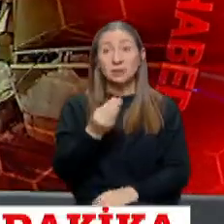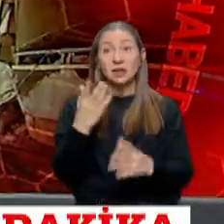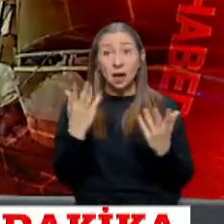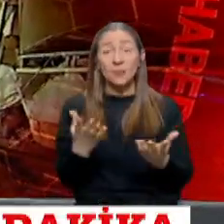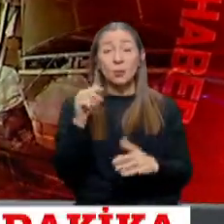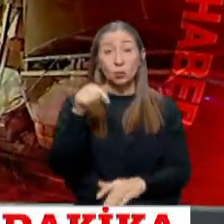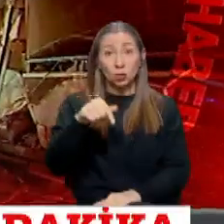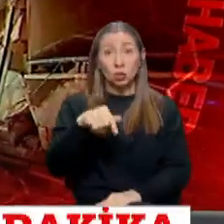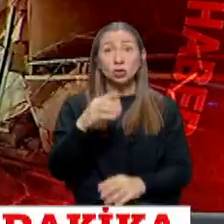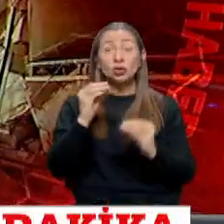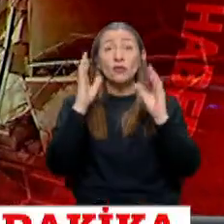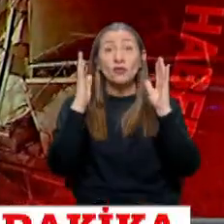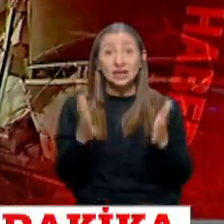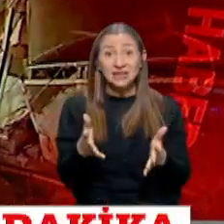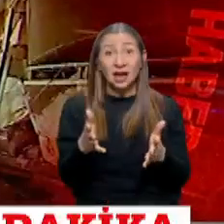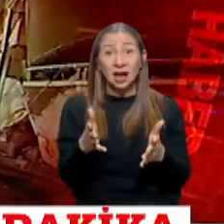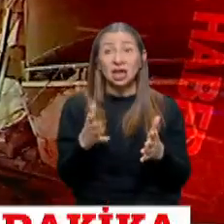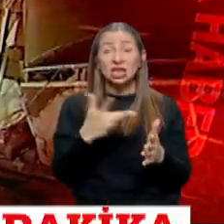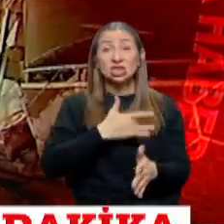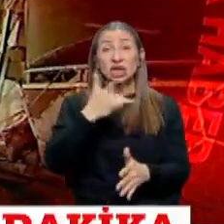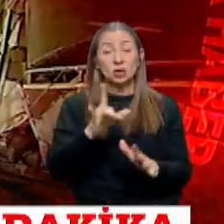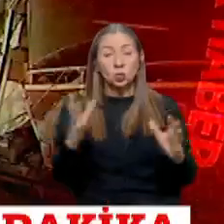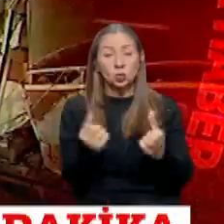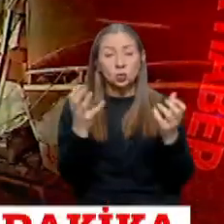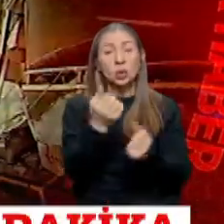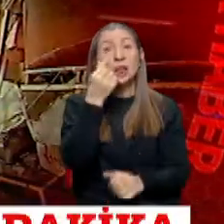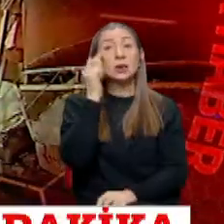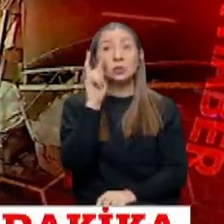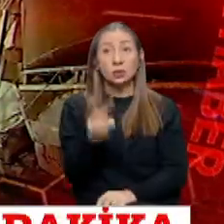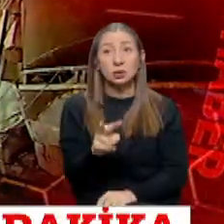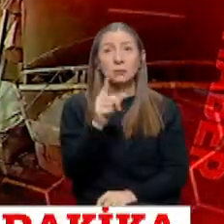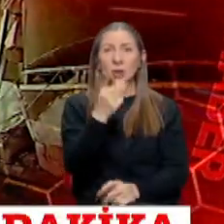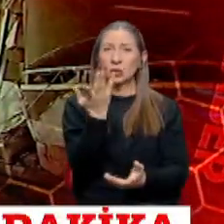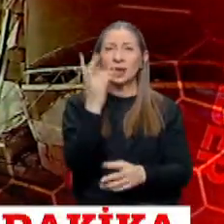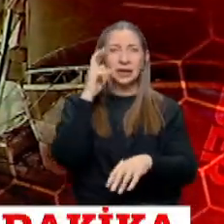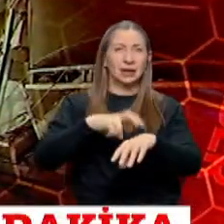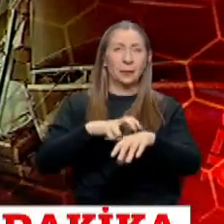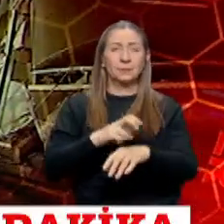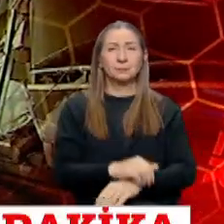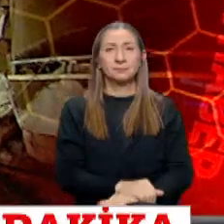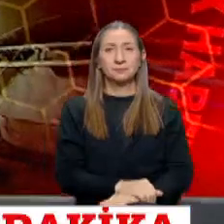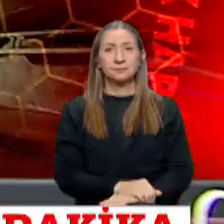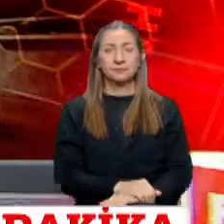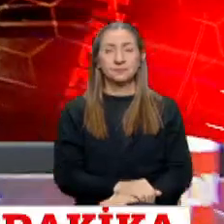rağmen bugün pek çok canlı kurtuluşa şahit olundu. Bir de onları hatırlayalım.